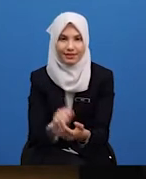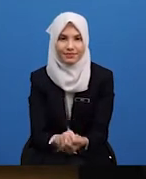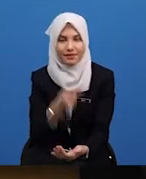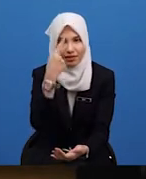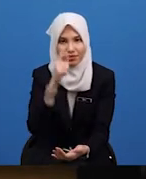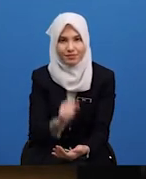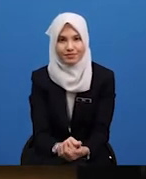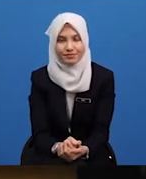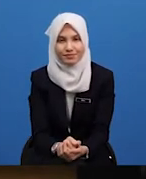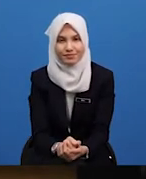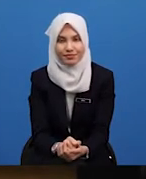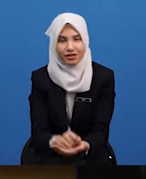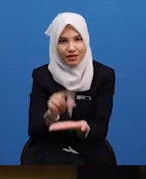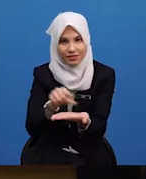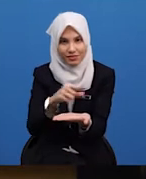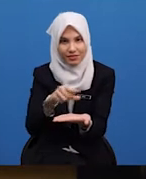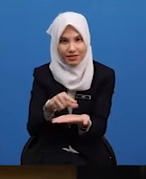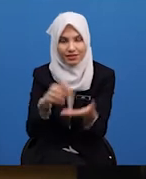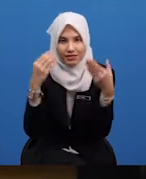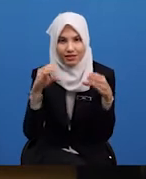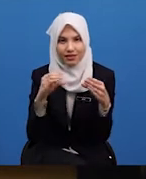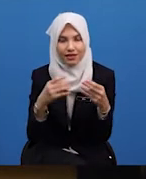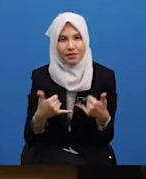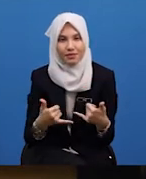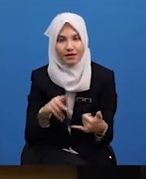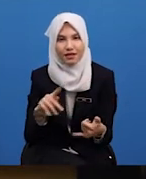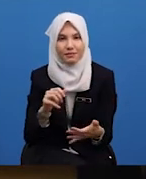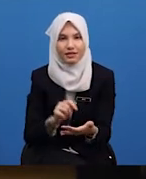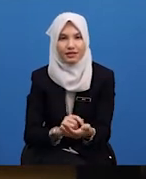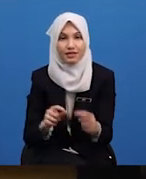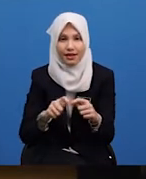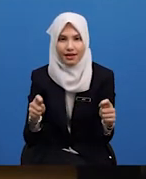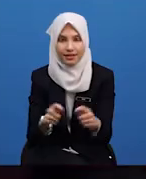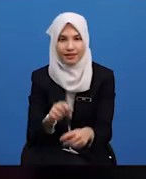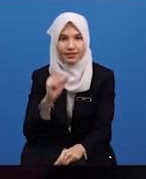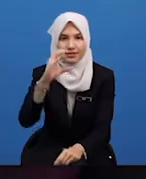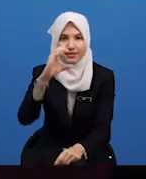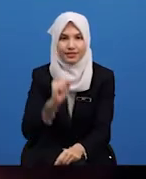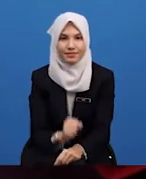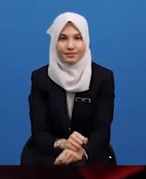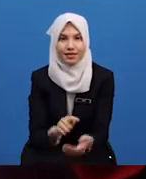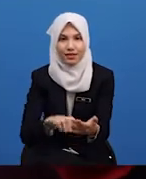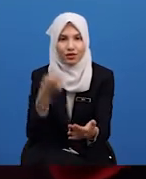Untuk rentak joget, cikgu akan memainkan pada tali C juga.